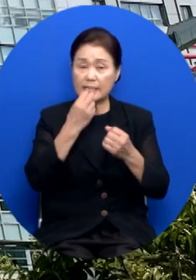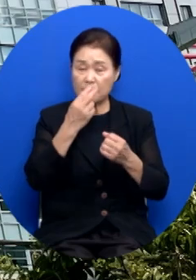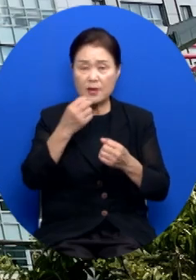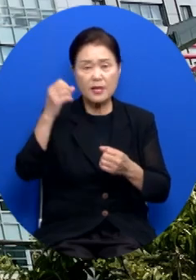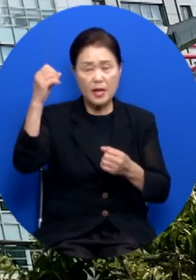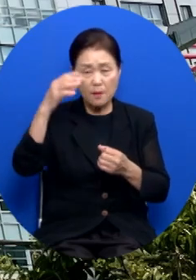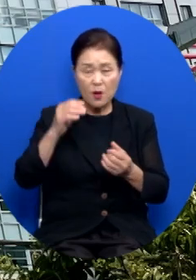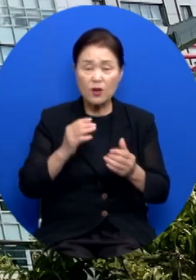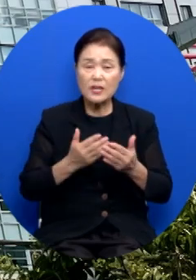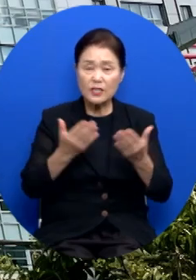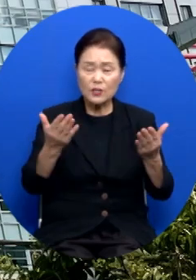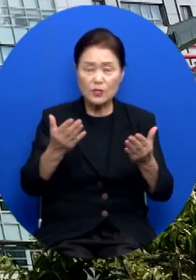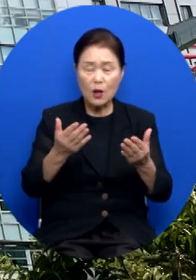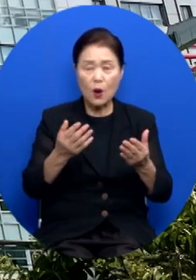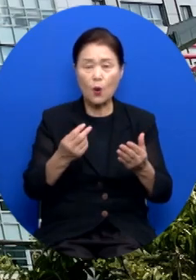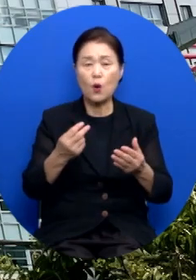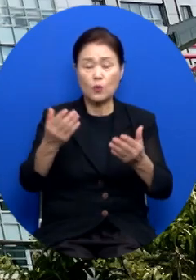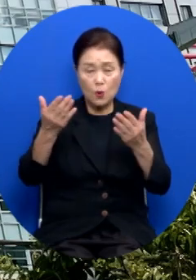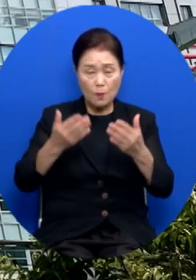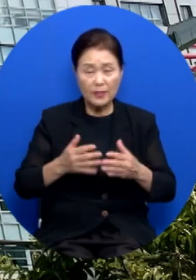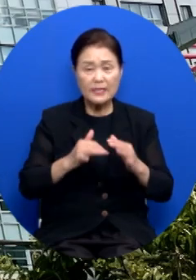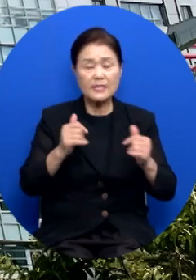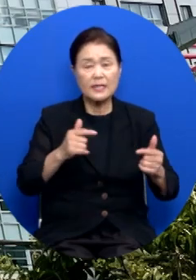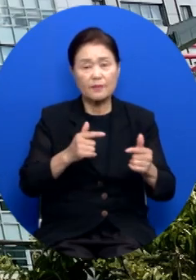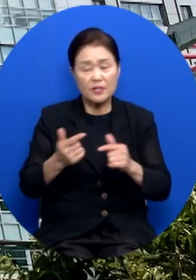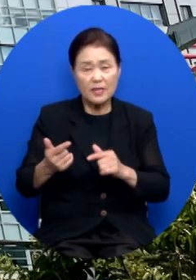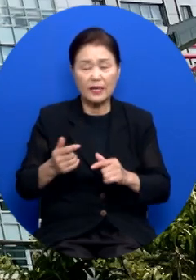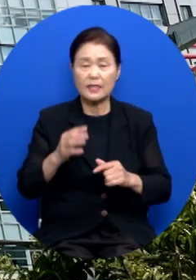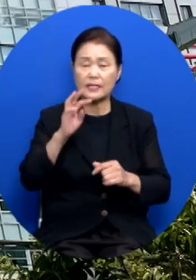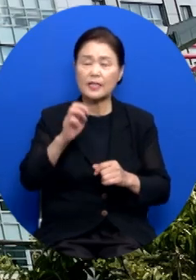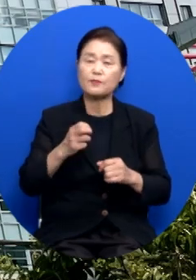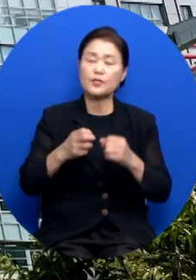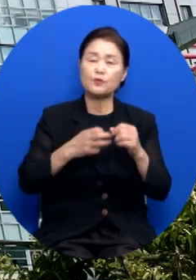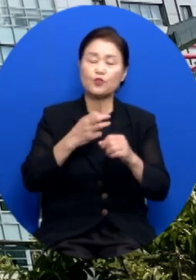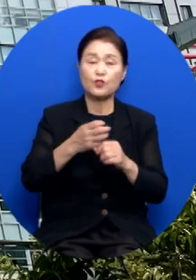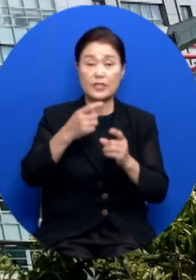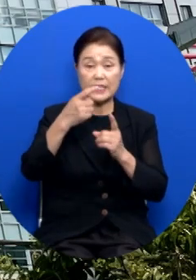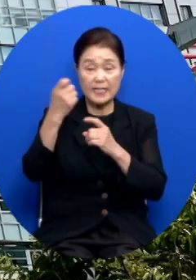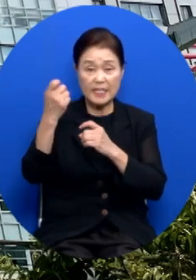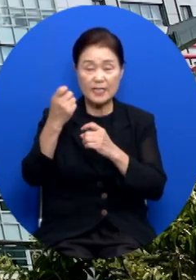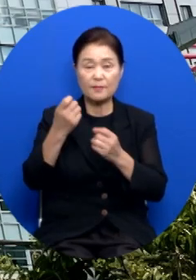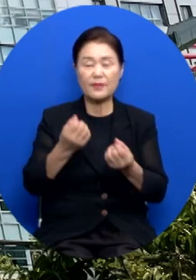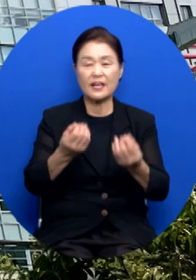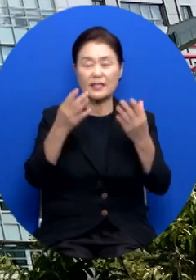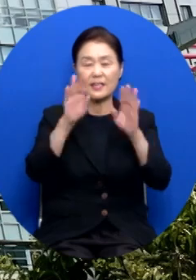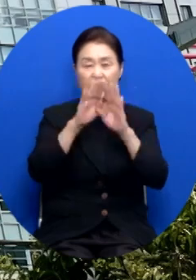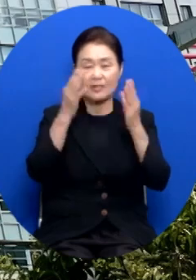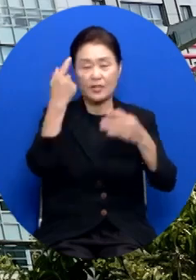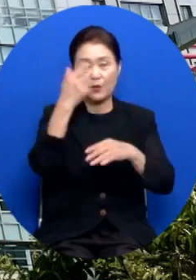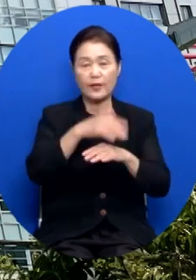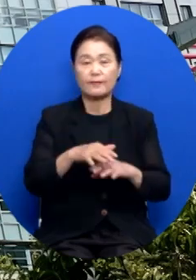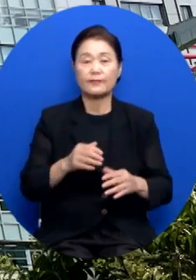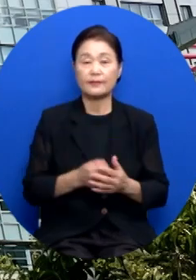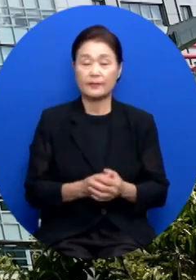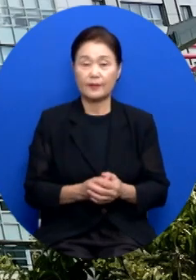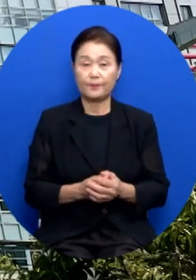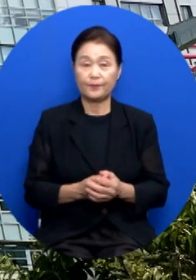신장 기증자 10명에게는 신장 기증 30주년 기념패를 수여할 계획입니다.